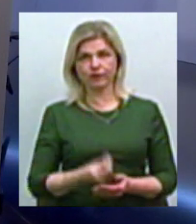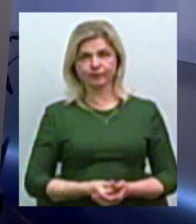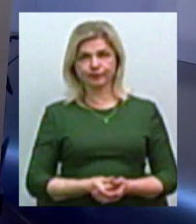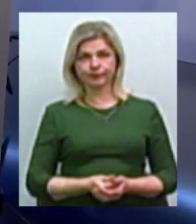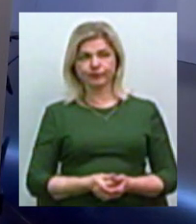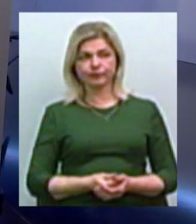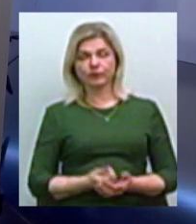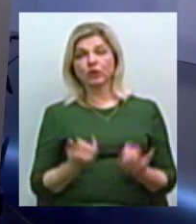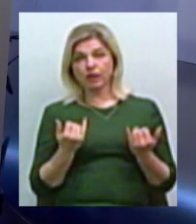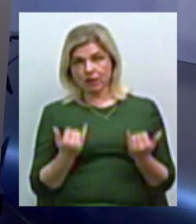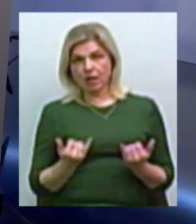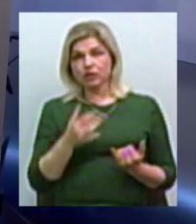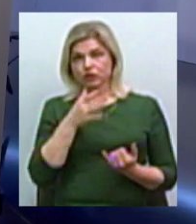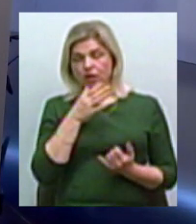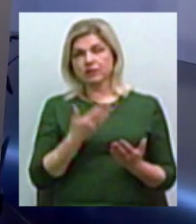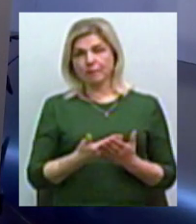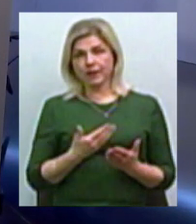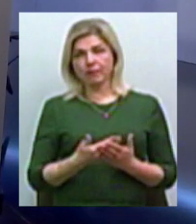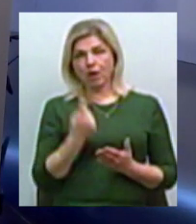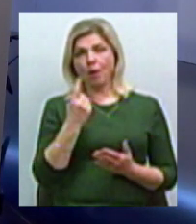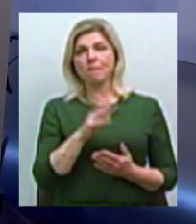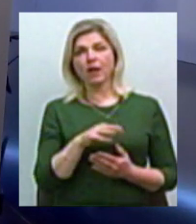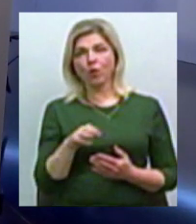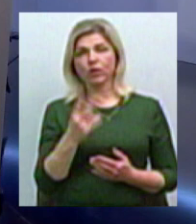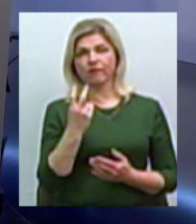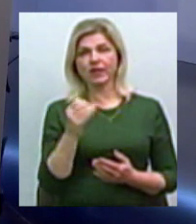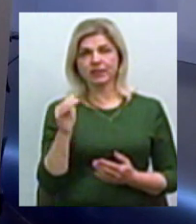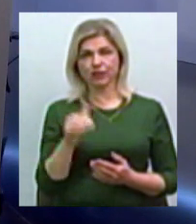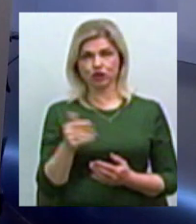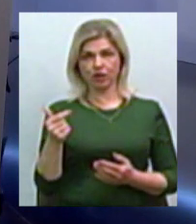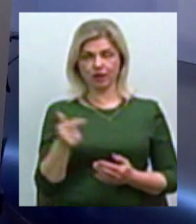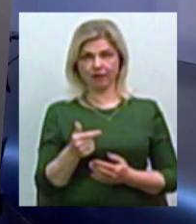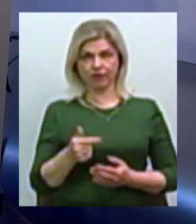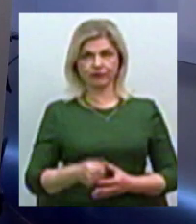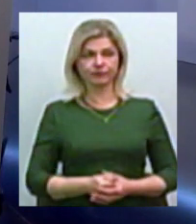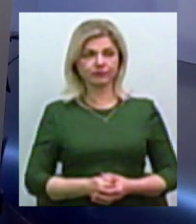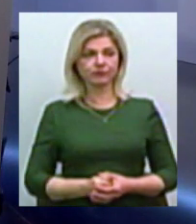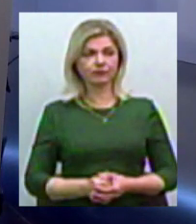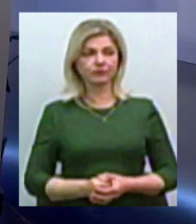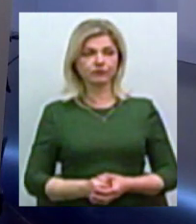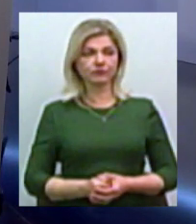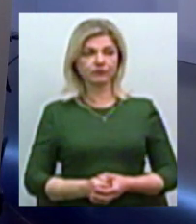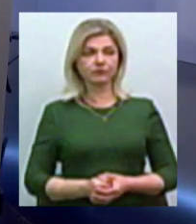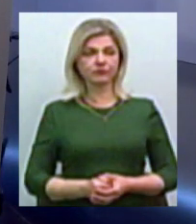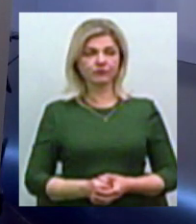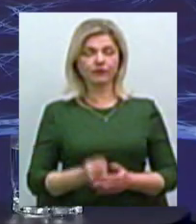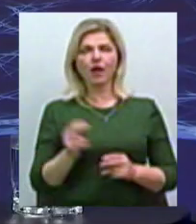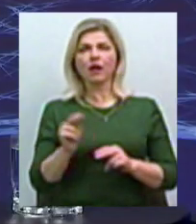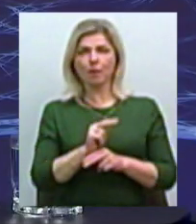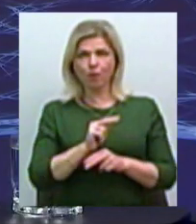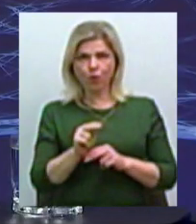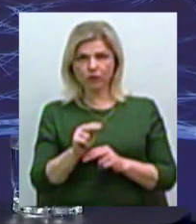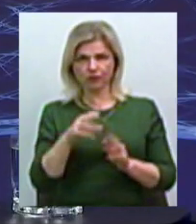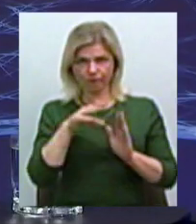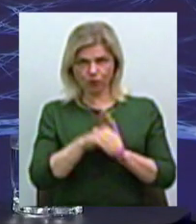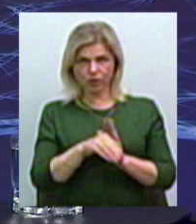виходить на даний час. Це так. Приблизно 1 200 000 гривень. Виходить, це у нас поточні ремонти